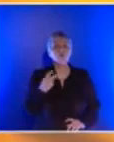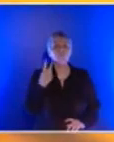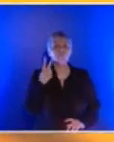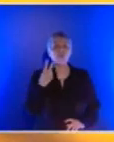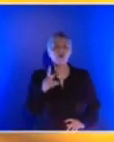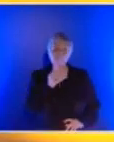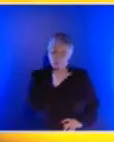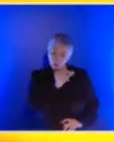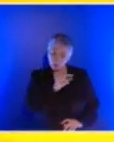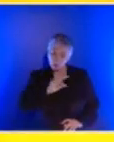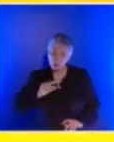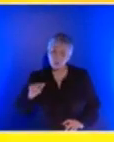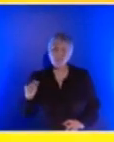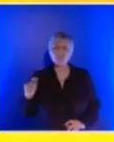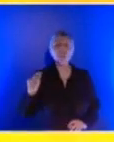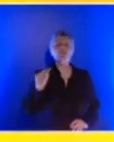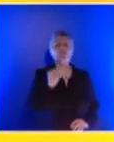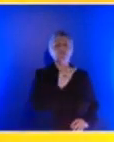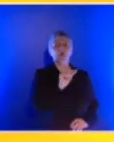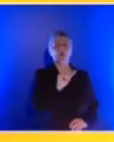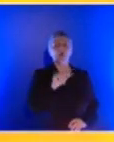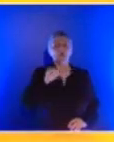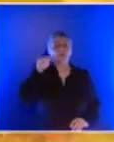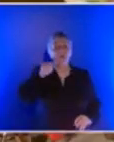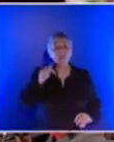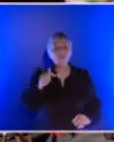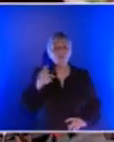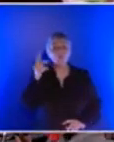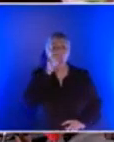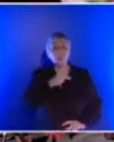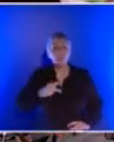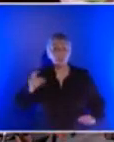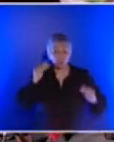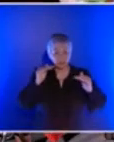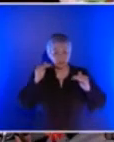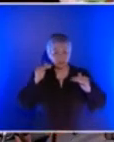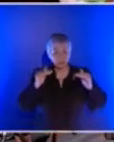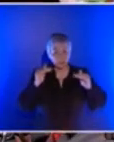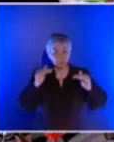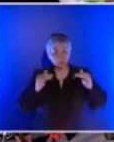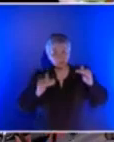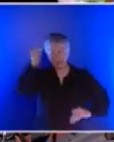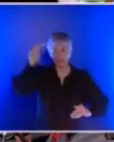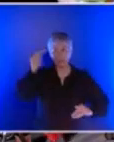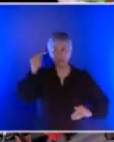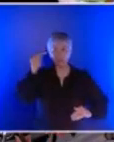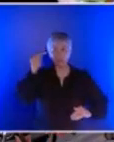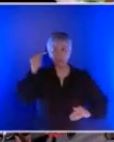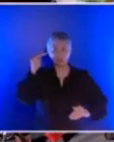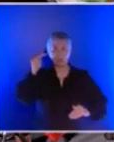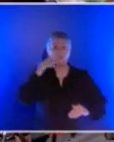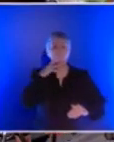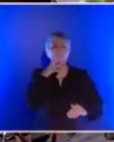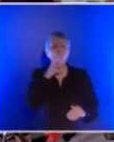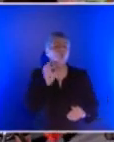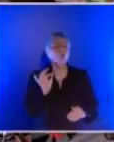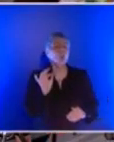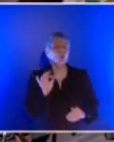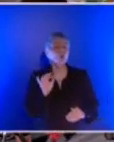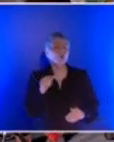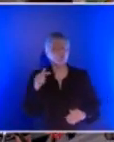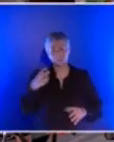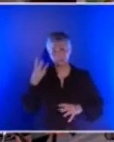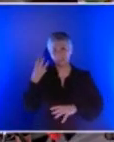ανισοτήτων. Επαναλαμβάνω, η διεύρυνση των κοινωνικών ανισοτήτων. Αυτές έγιναν για τρεις λόγους. Τα τελευταία